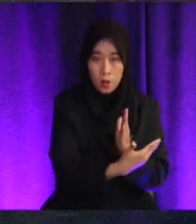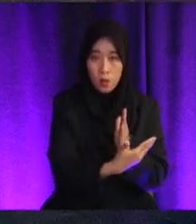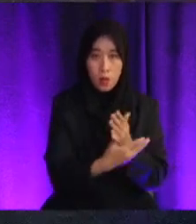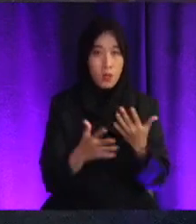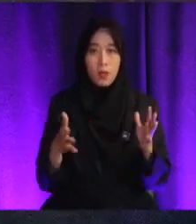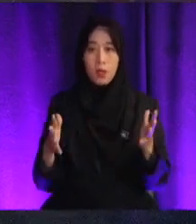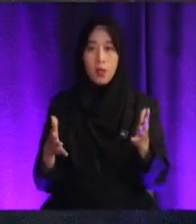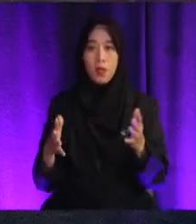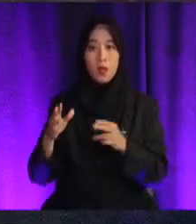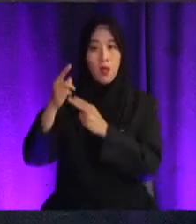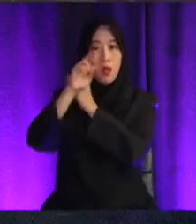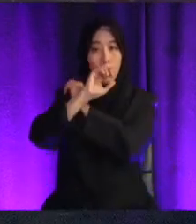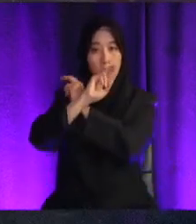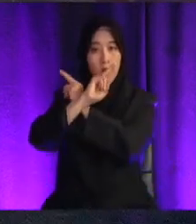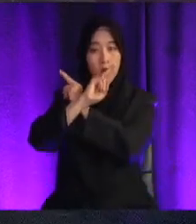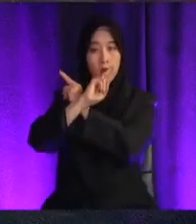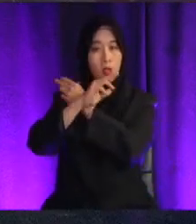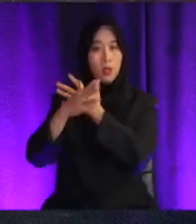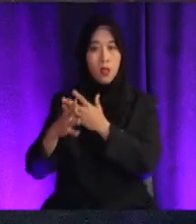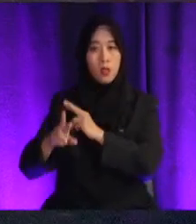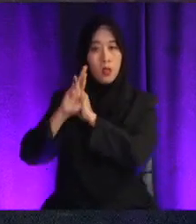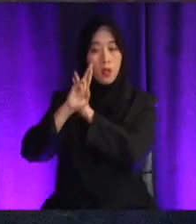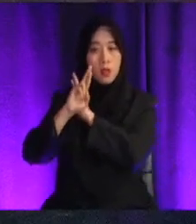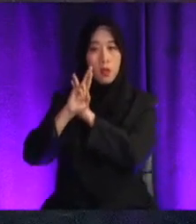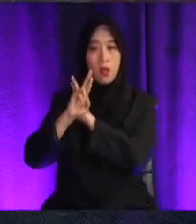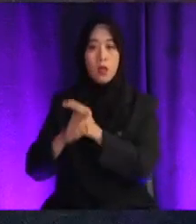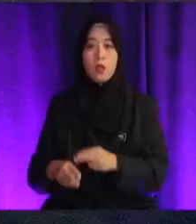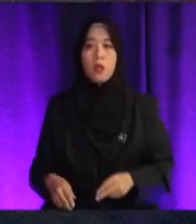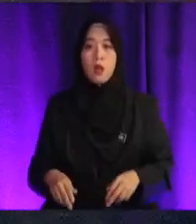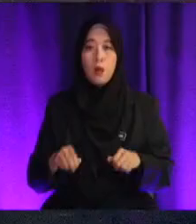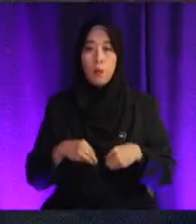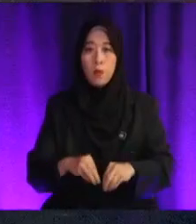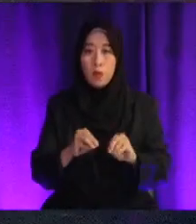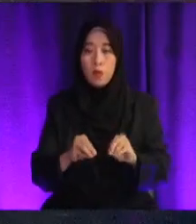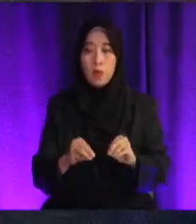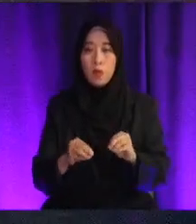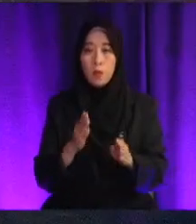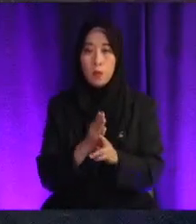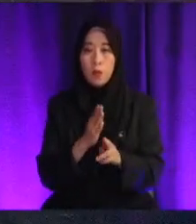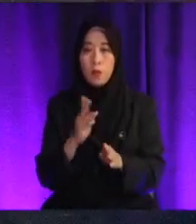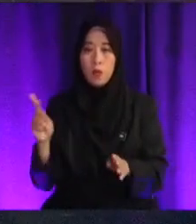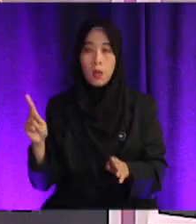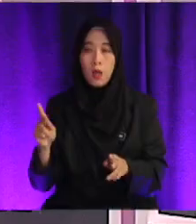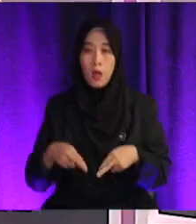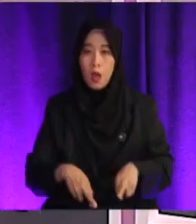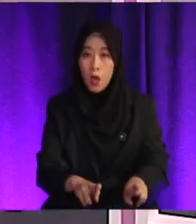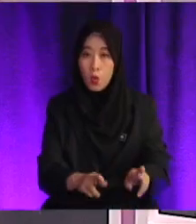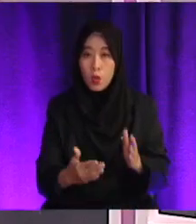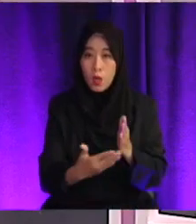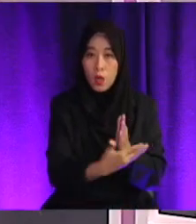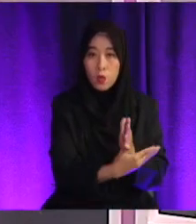apa halangan dan juga rintangan. Betul. Jadi dekat sini keadaan fuse dia masih membenarkan arus elektrik lalu. Jadi fuse tu dalam